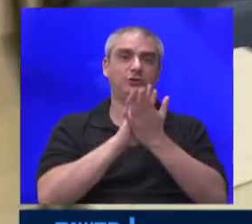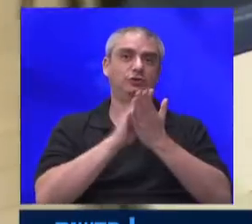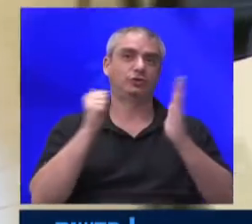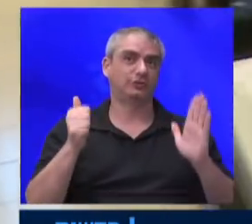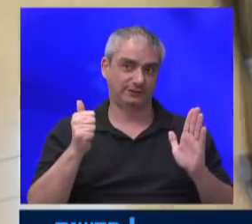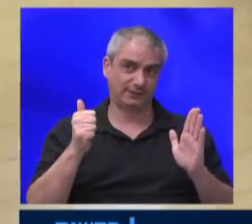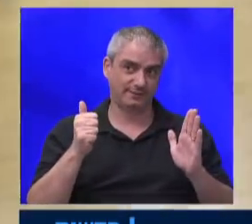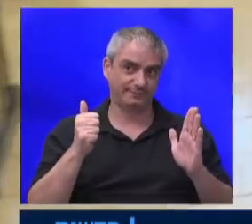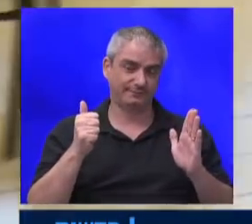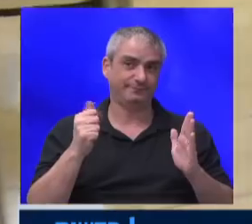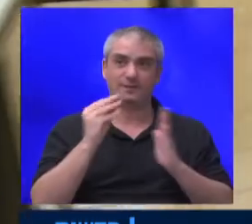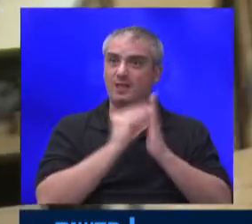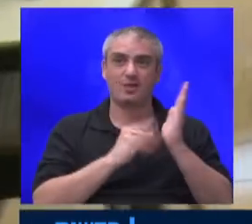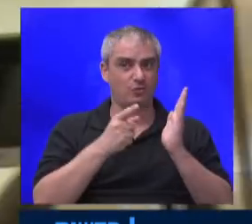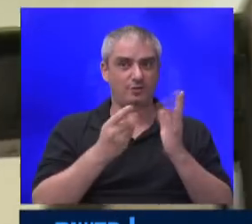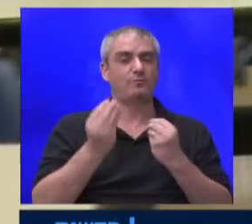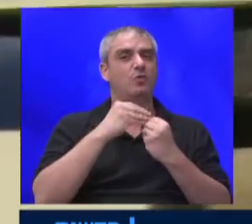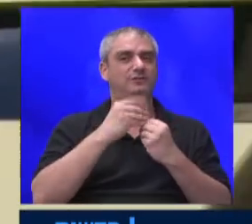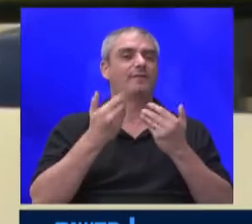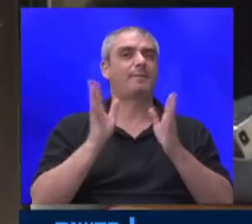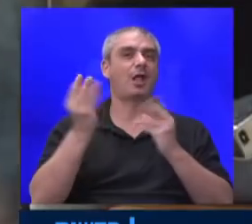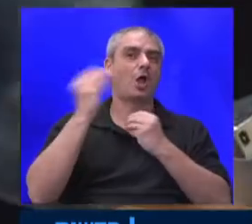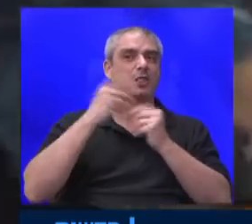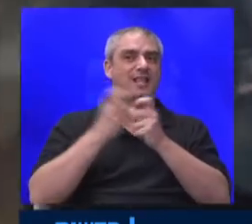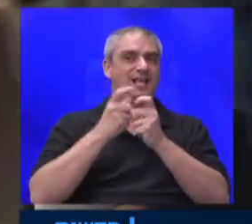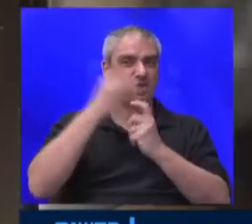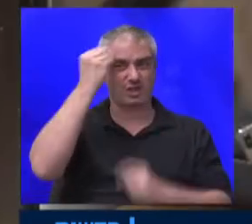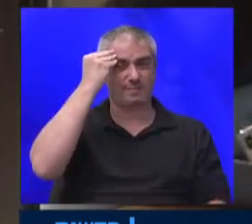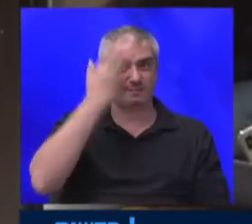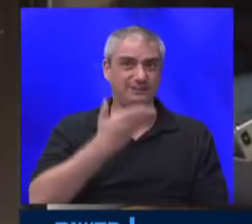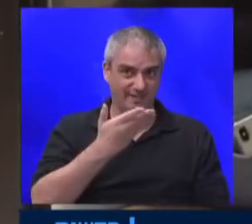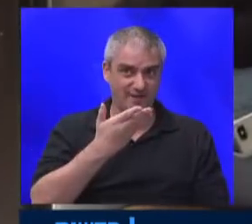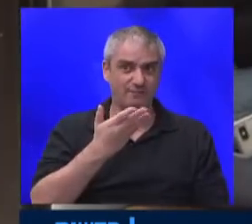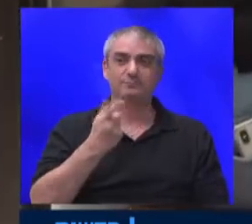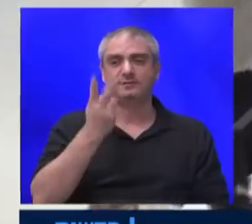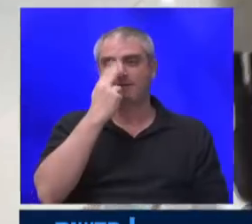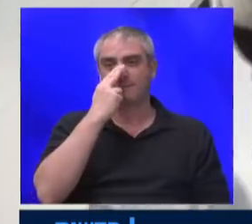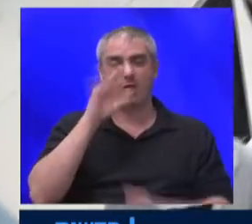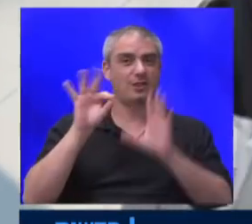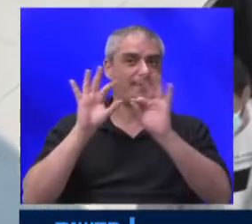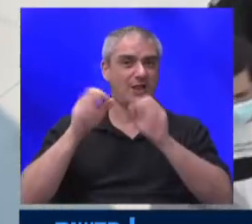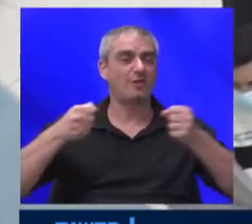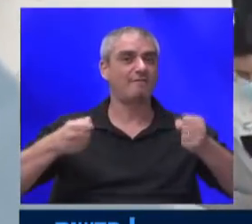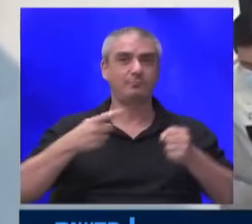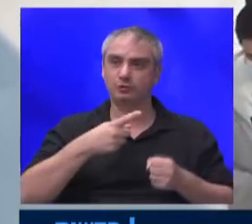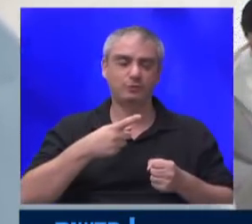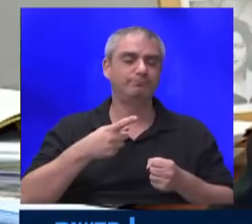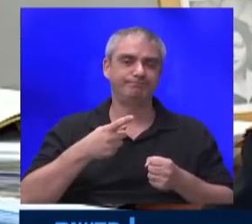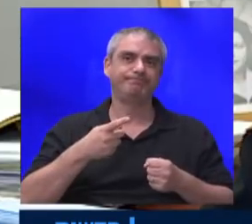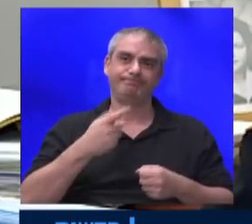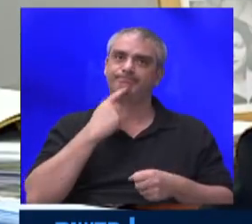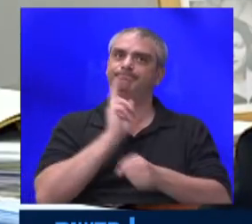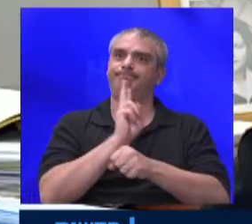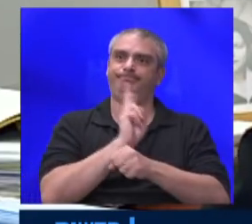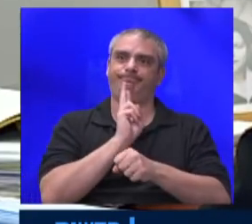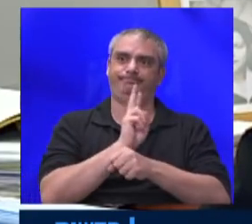הנתונים הללו נוסף על פתיחת עוד כיתות במערכת החינוך, ופיילוטים בקניונים ובשווקים מדליקים נורות אזהרה. אנחנו כל